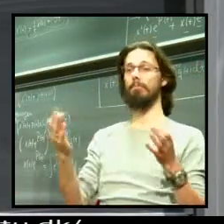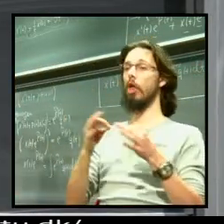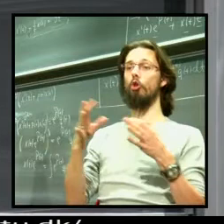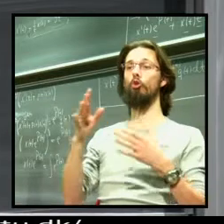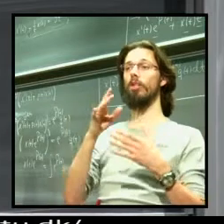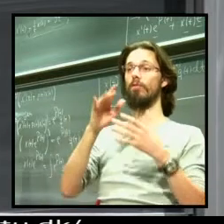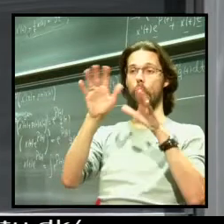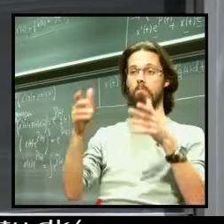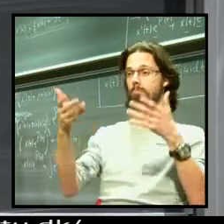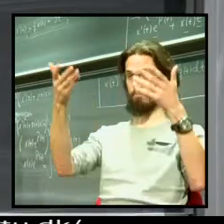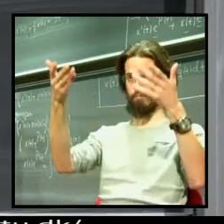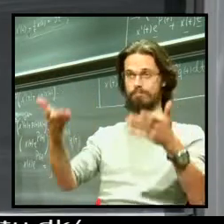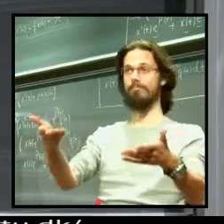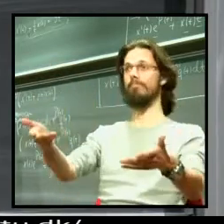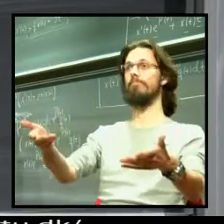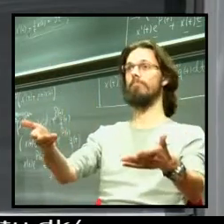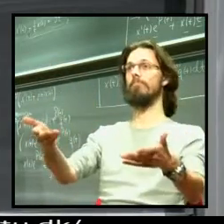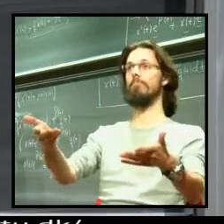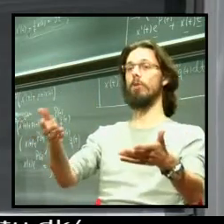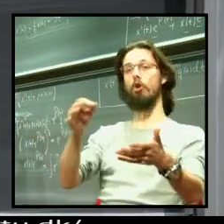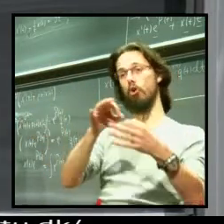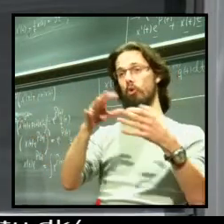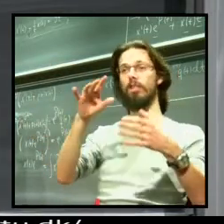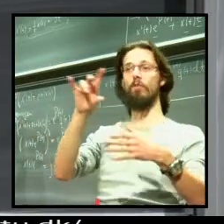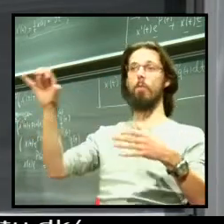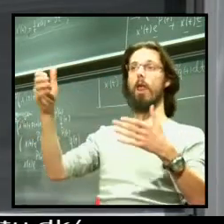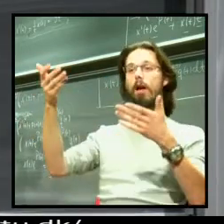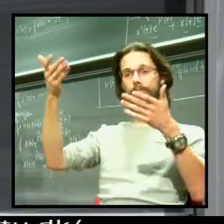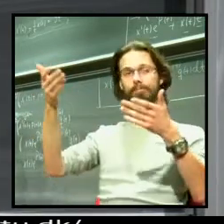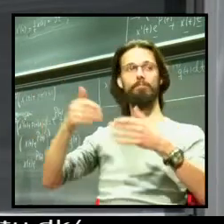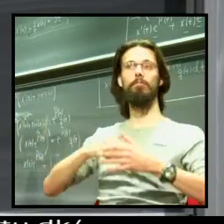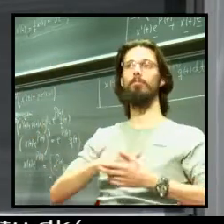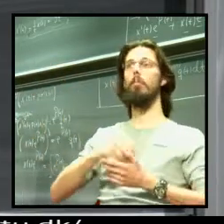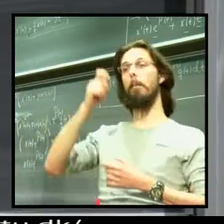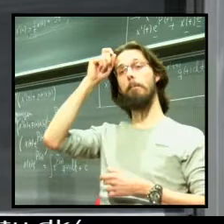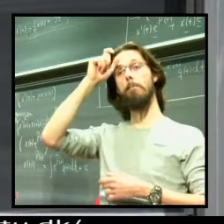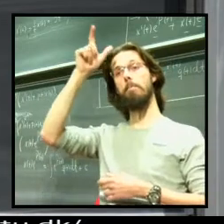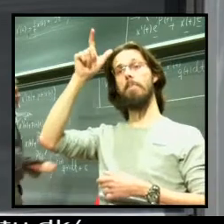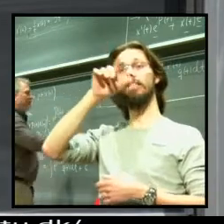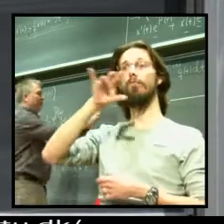løsningsformen. Det er simpelthen løsningsformen, der står der. Det er panserformen.